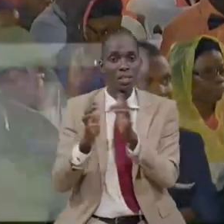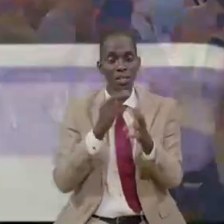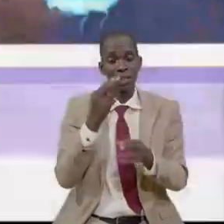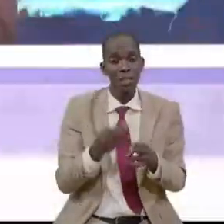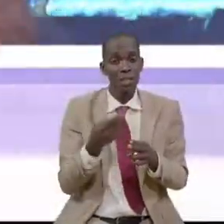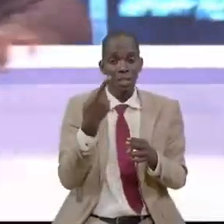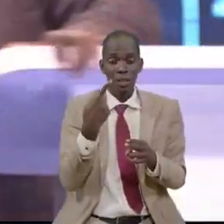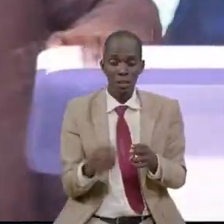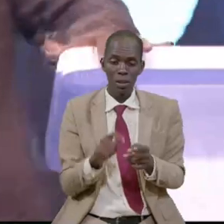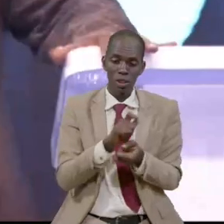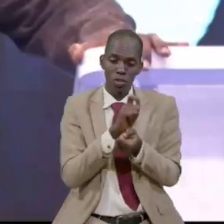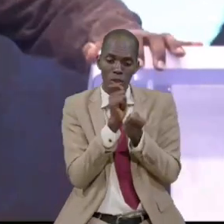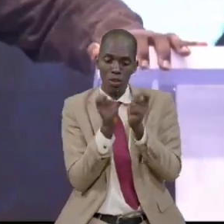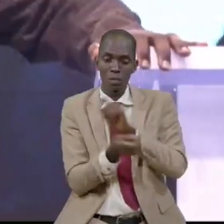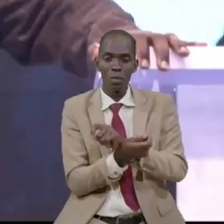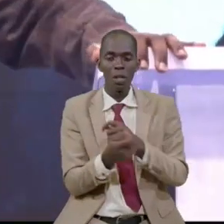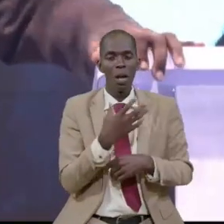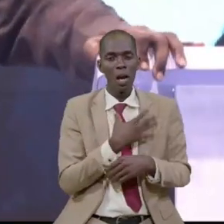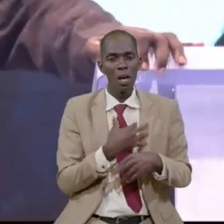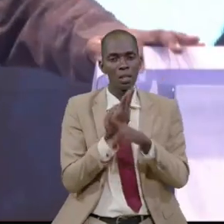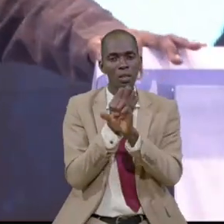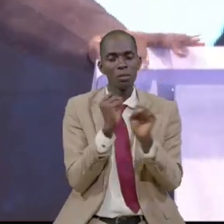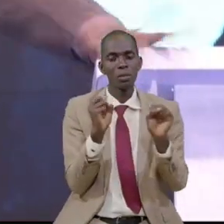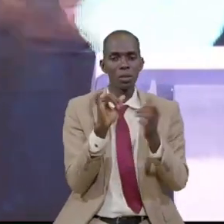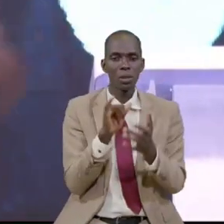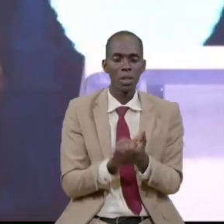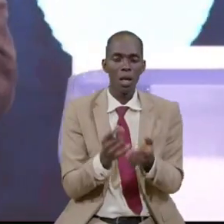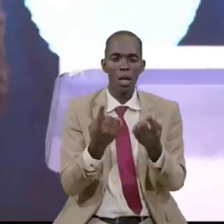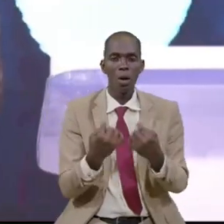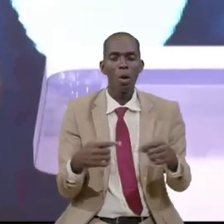la rédemption en tant que don.